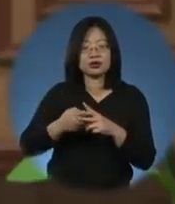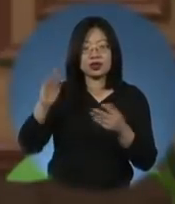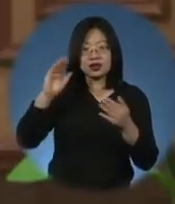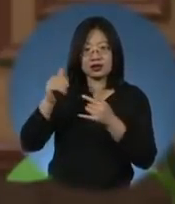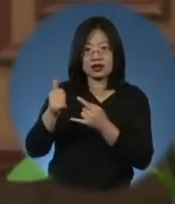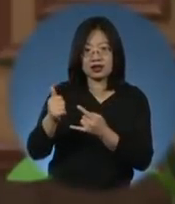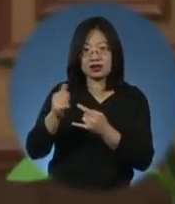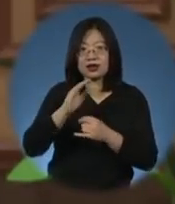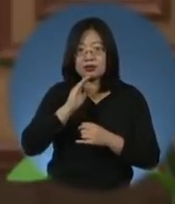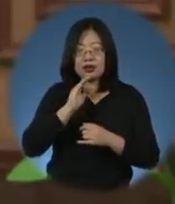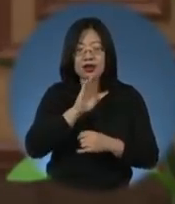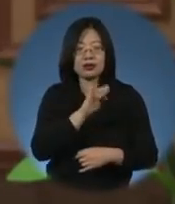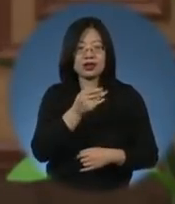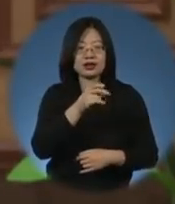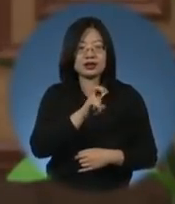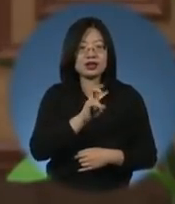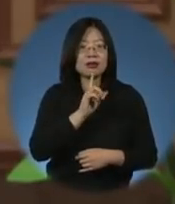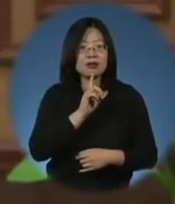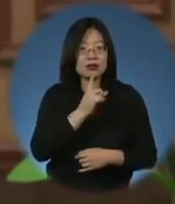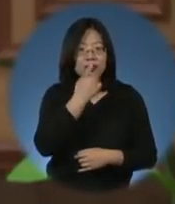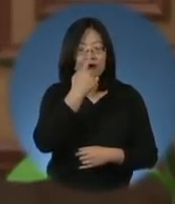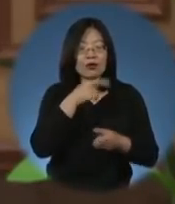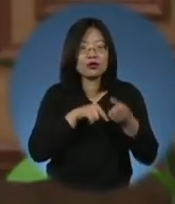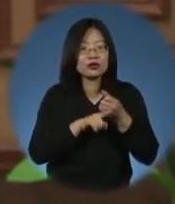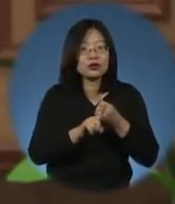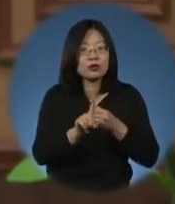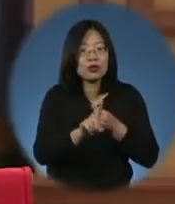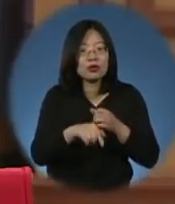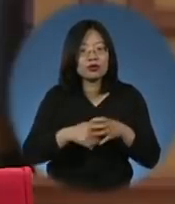뭐죠? 네. 베트남어를 배우라고 하는 이유는 뭐예요?